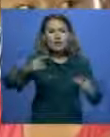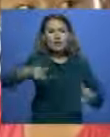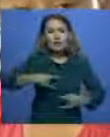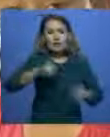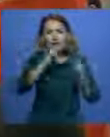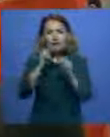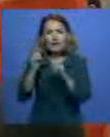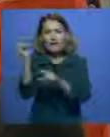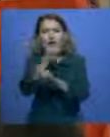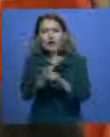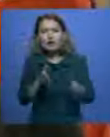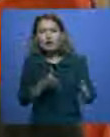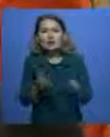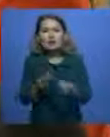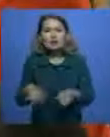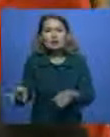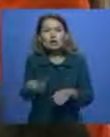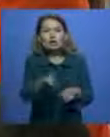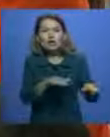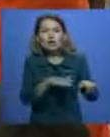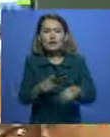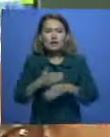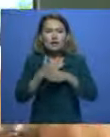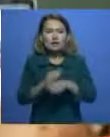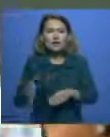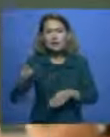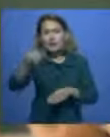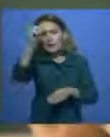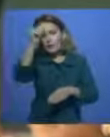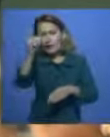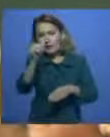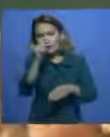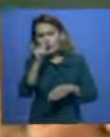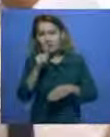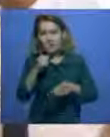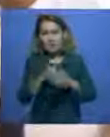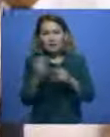Естеріңізге салсақ, мектепке жол республикалық акциясы қыркүйек айының соңына дейін жалғасады.